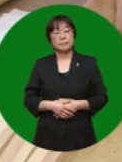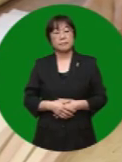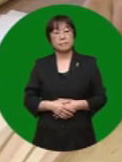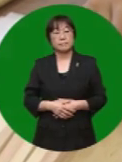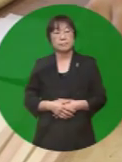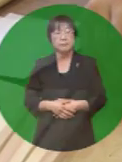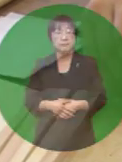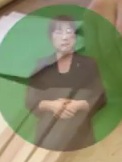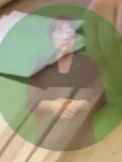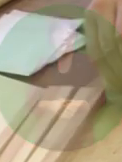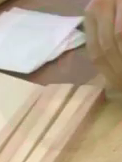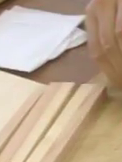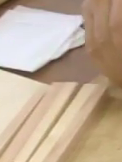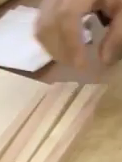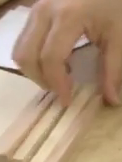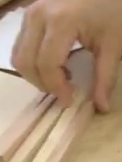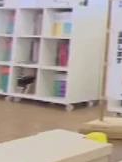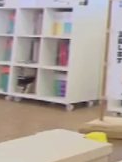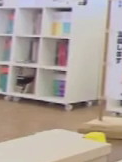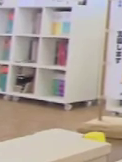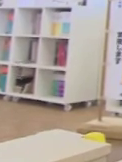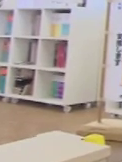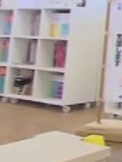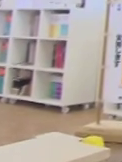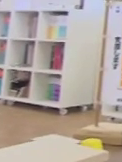はい、でいきますかね、はい、